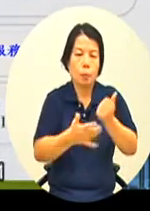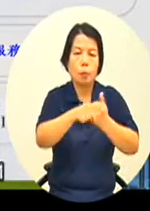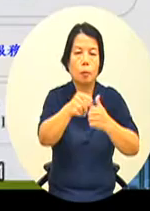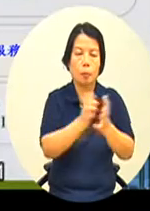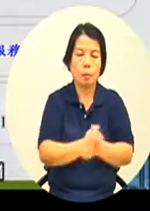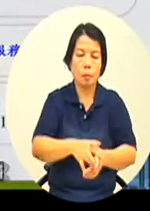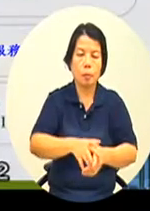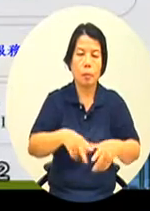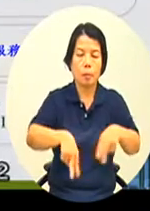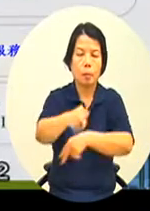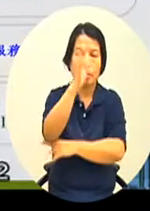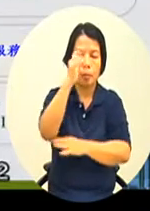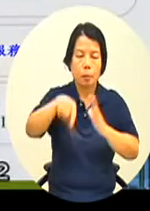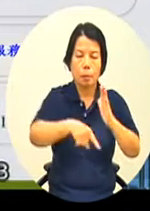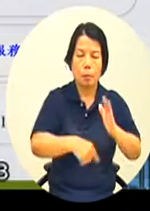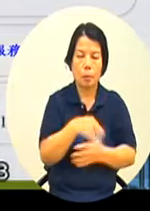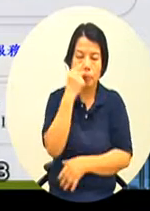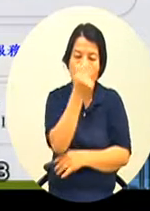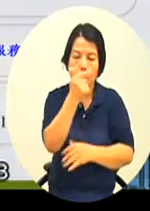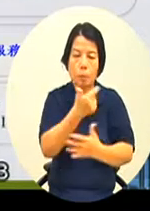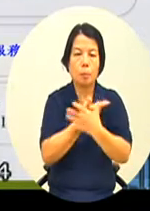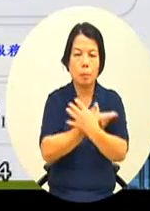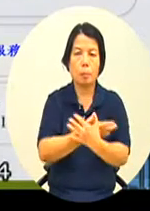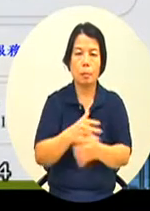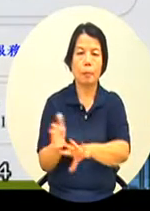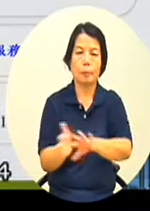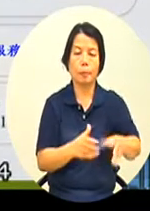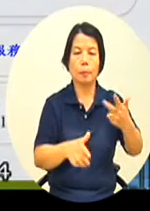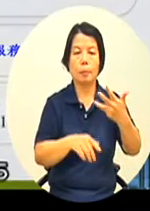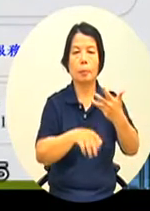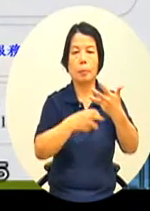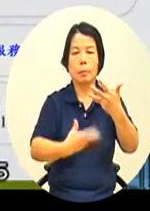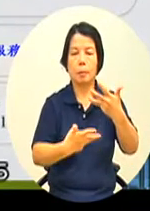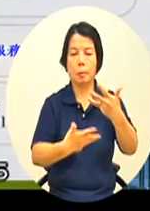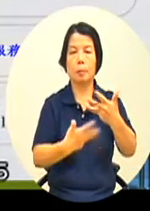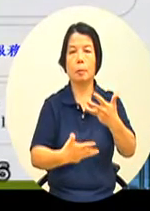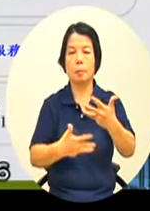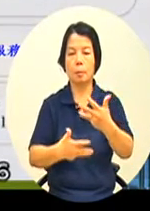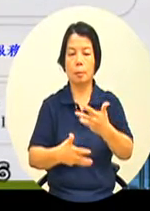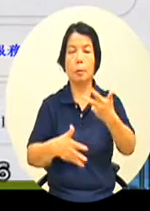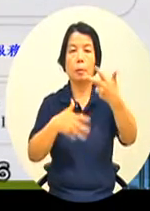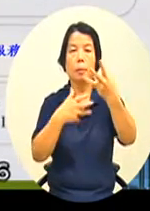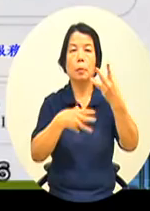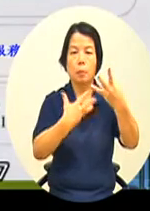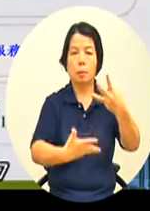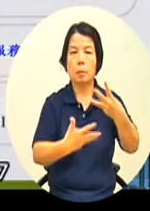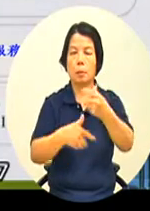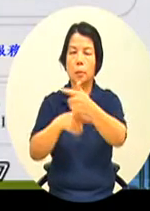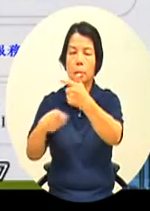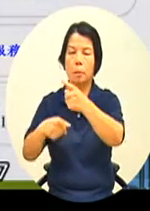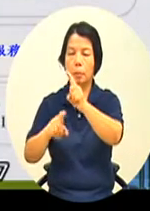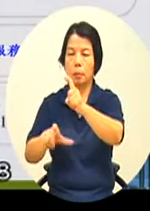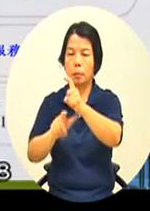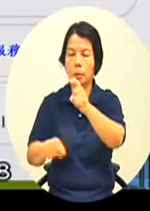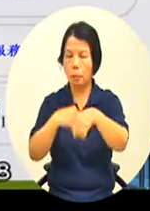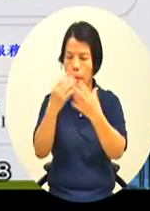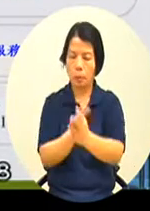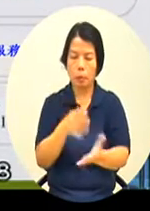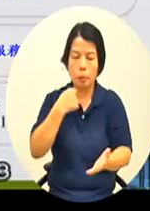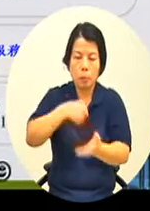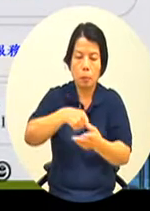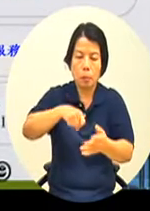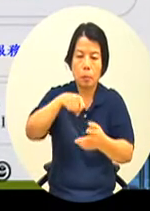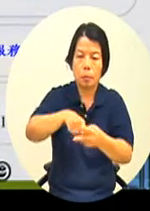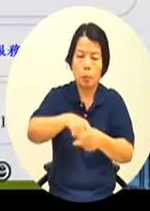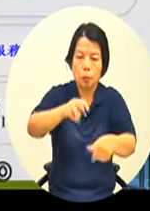特优奖。那我们3月8号以及10号也办理了公教志工基础训练班等等。